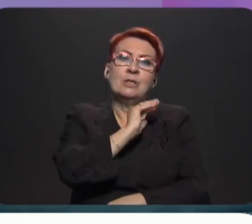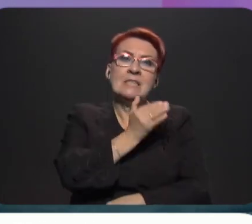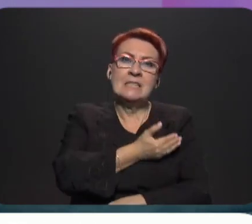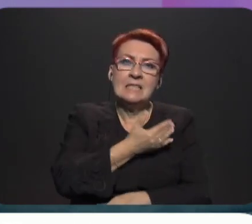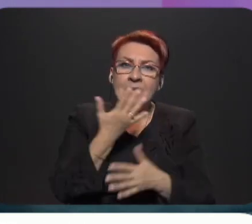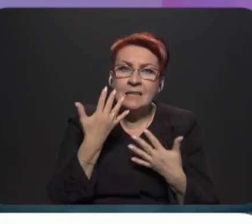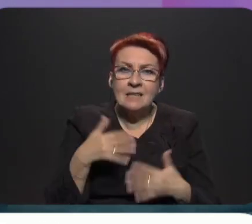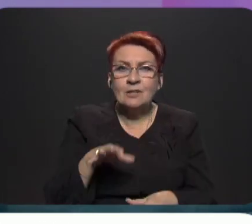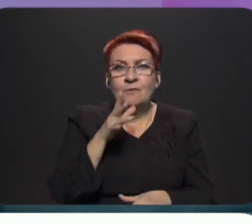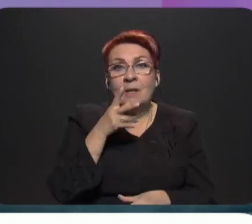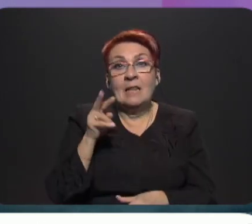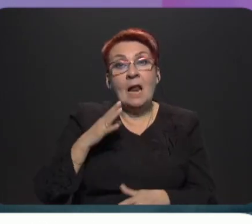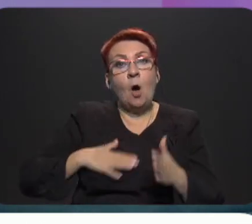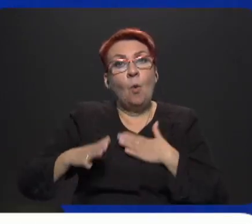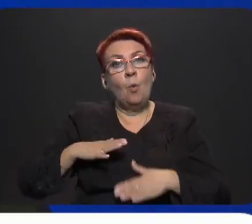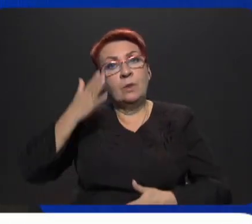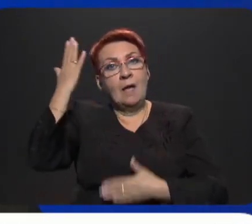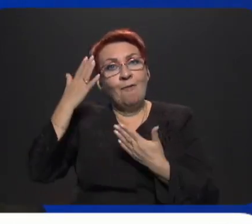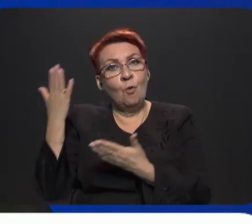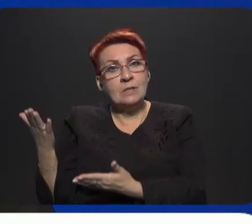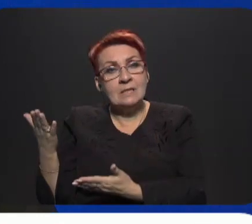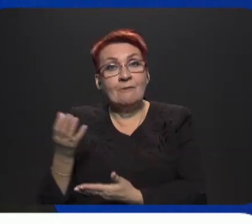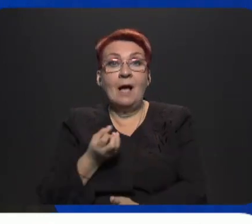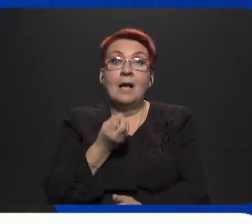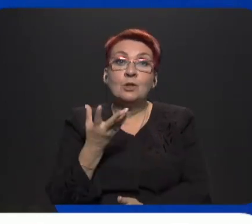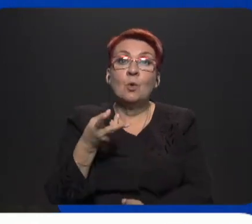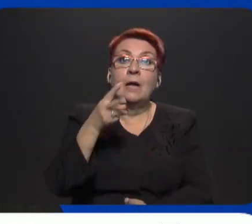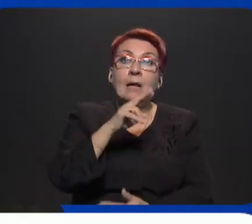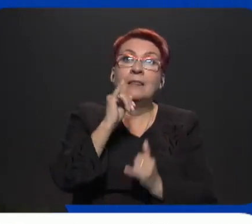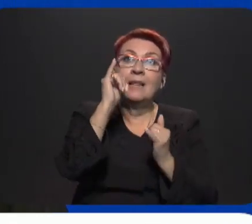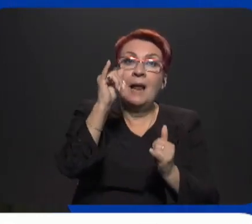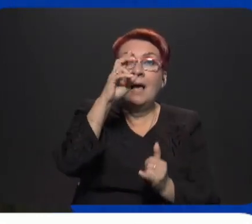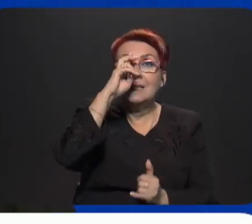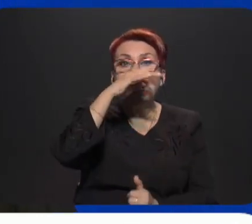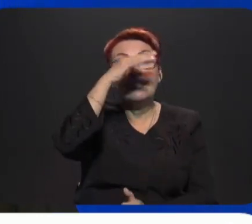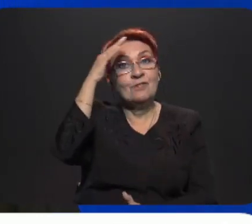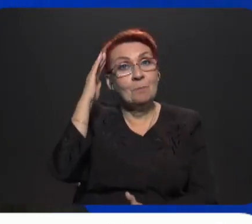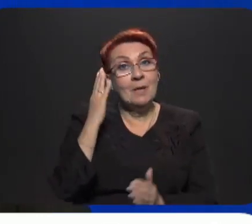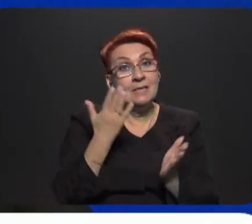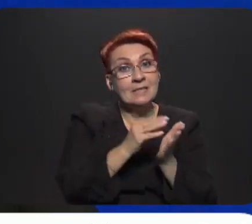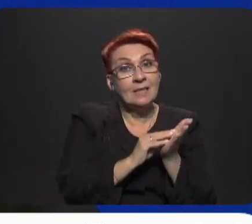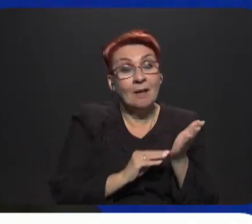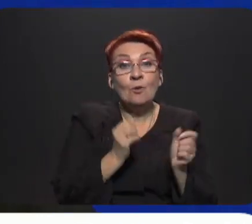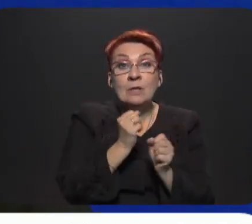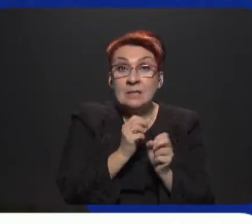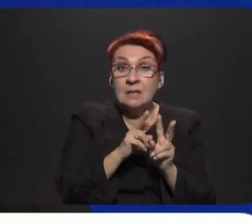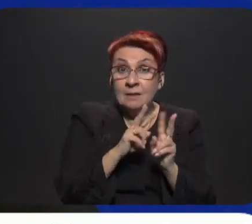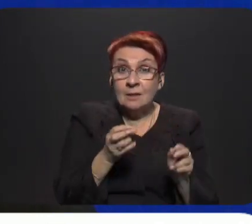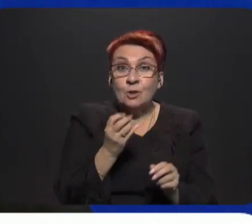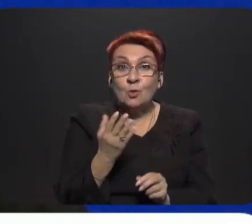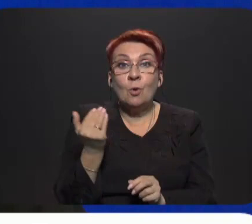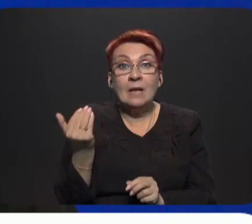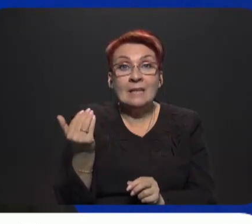для удовольствия и сколько ты тратишь для Царства Небесного. Вот так вот делай то же самое, сколько